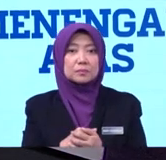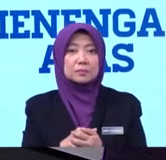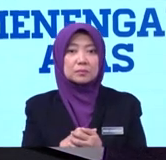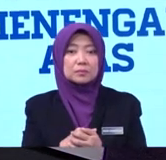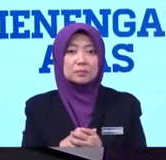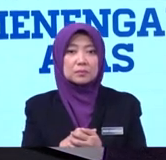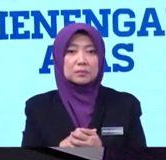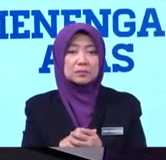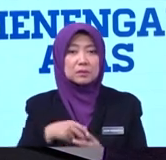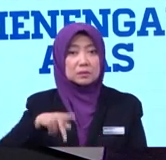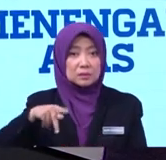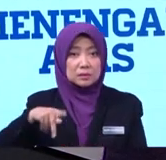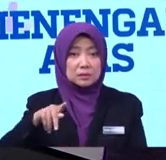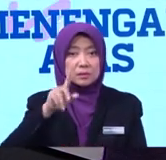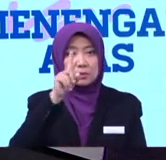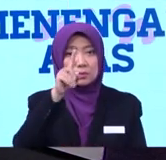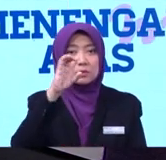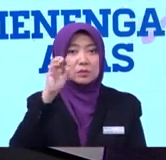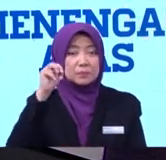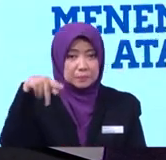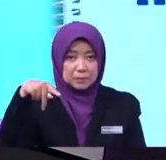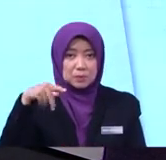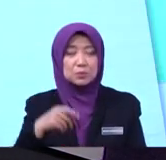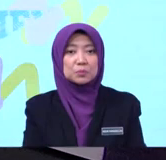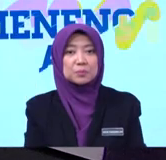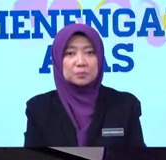sebanyak 1 cm